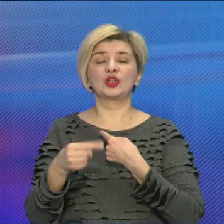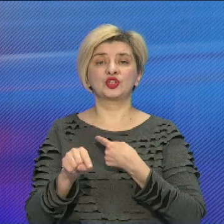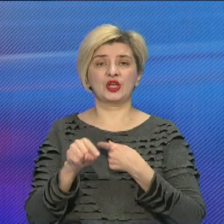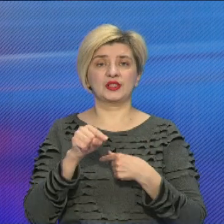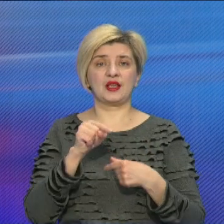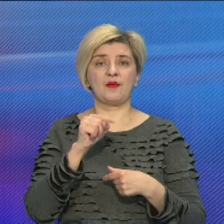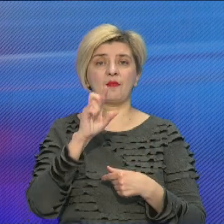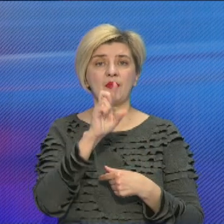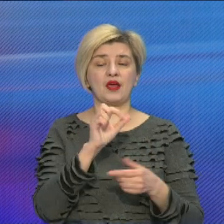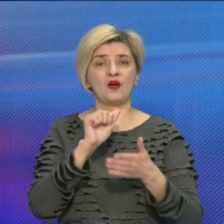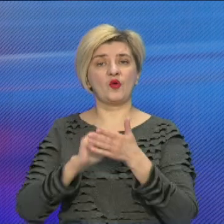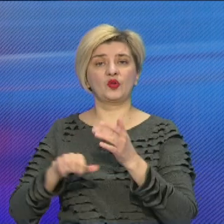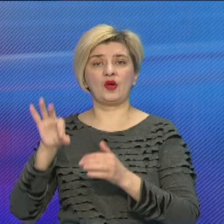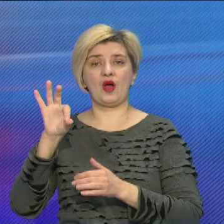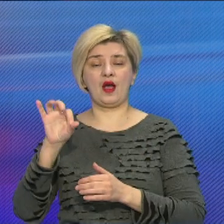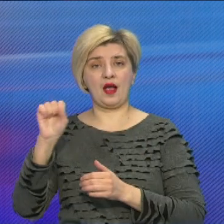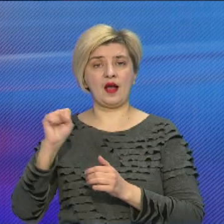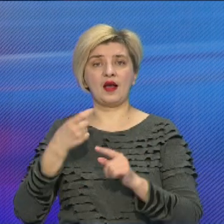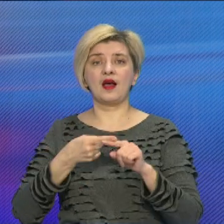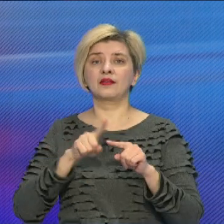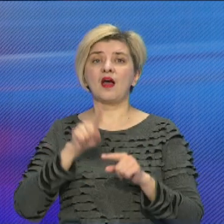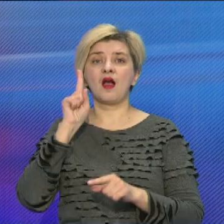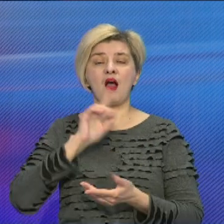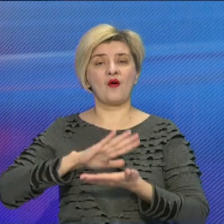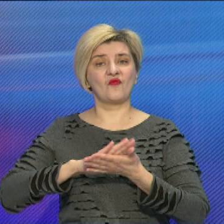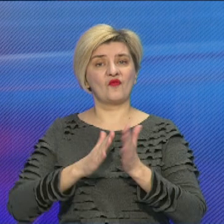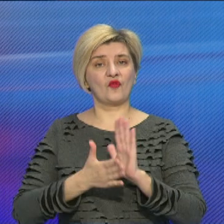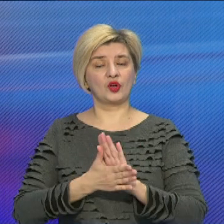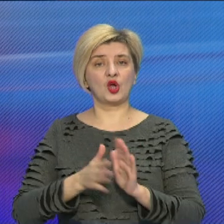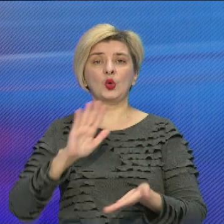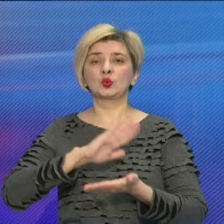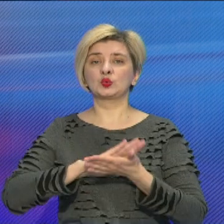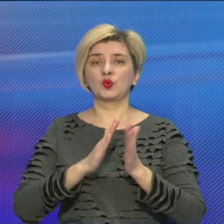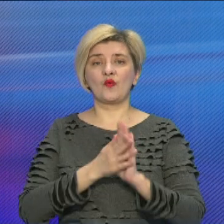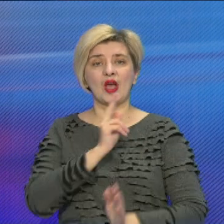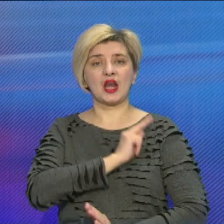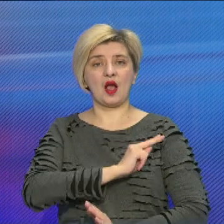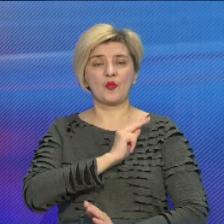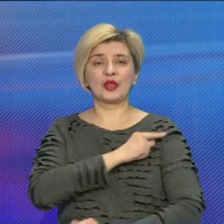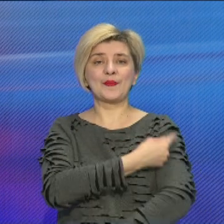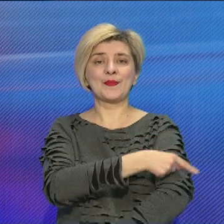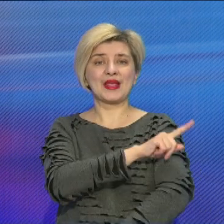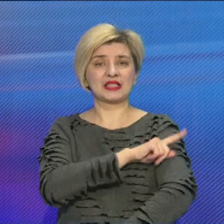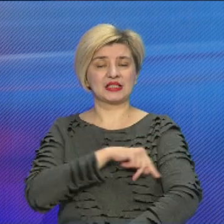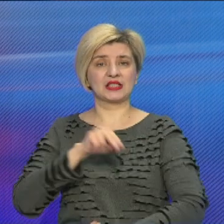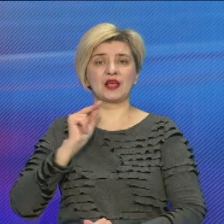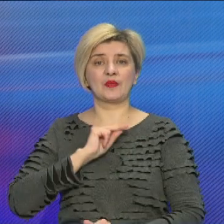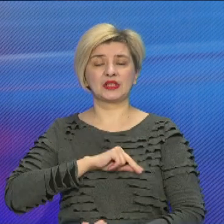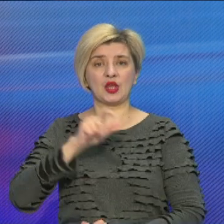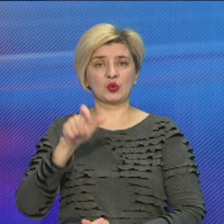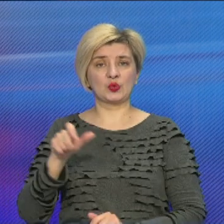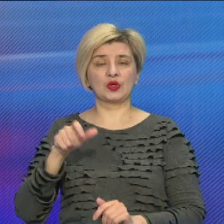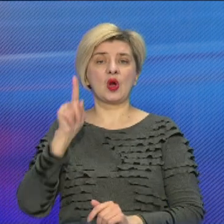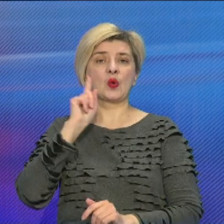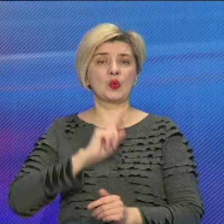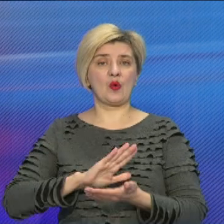А? В первую очередь, это комфортом, это условиями работы медицинским сотрудникам, это комфорту